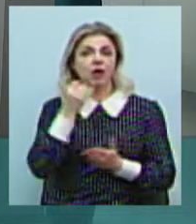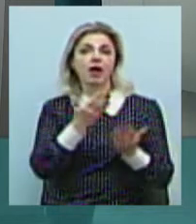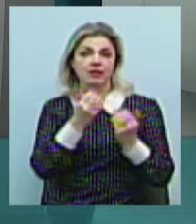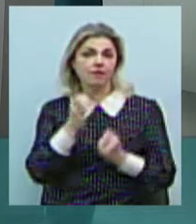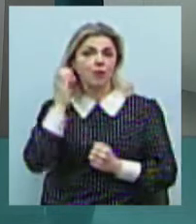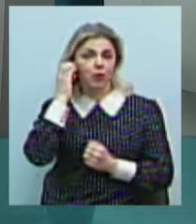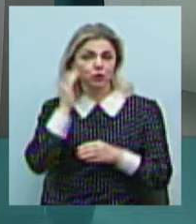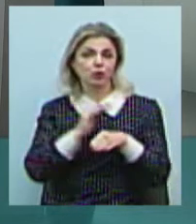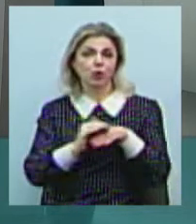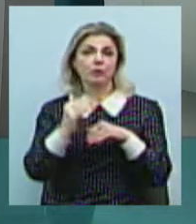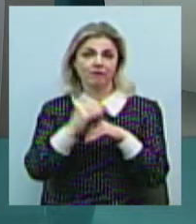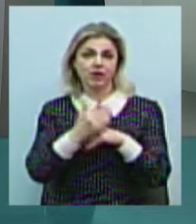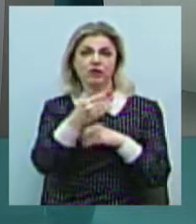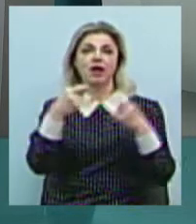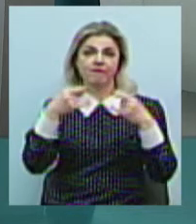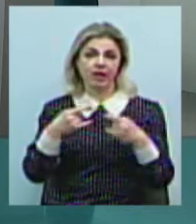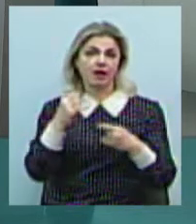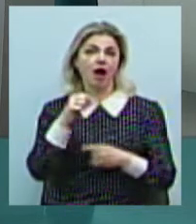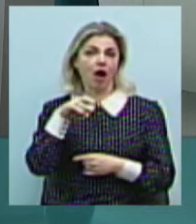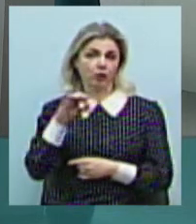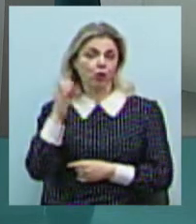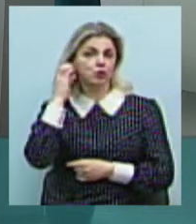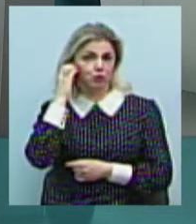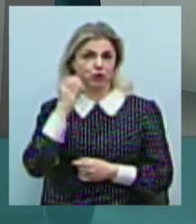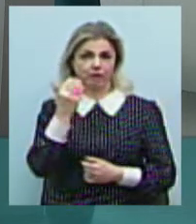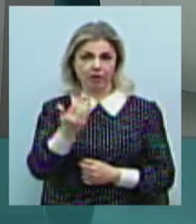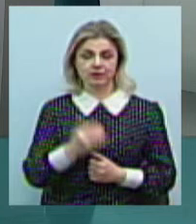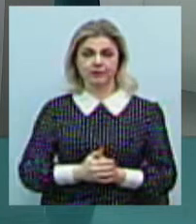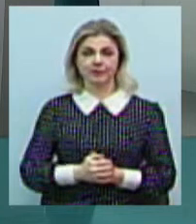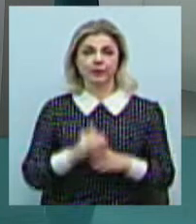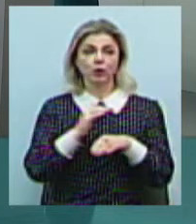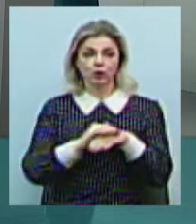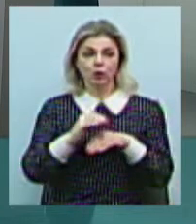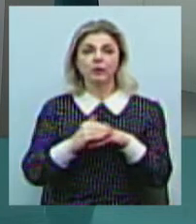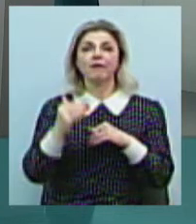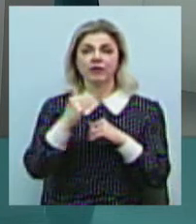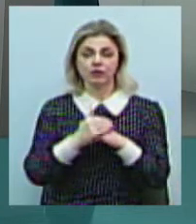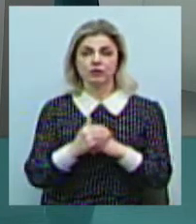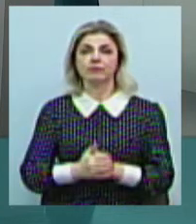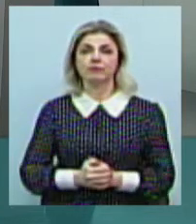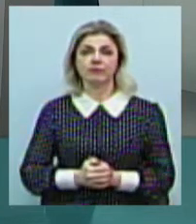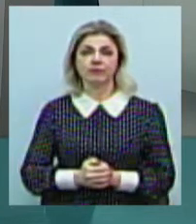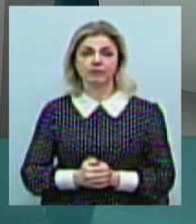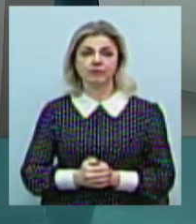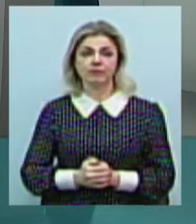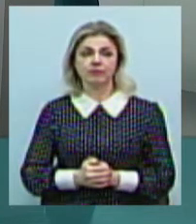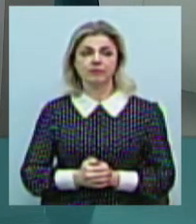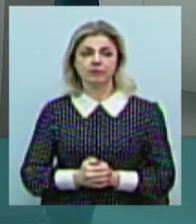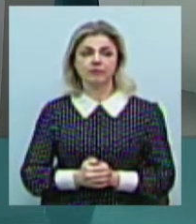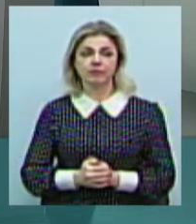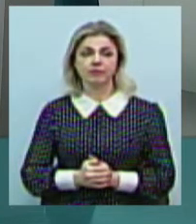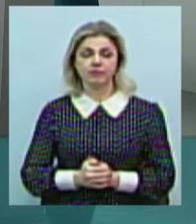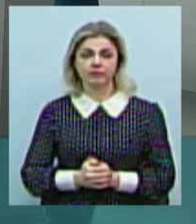вечір, ви в ефірі. Алло. Алло. Добрий вечір. Добрий вечір. Добрий вечір. Добрий вечір. Алло. Ми вас